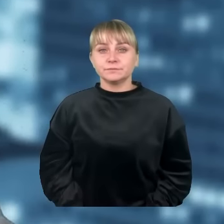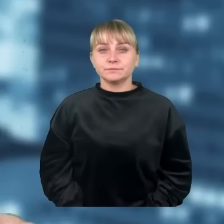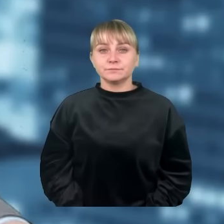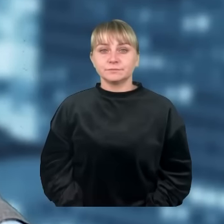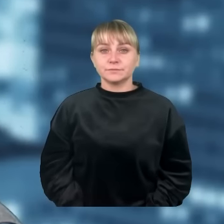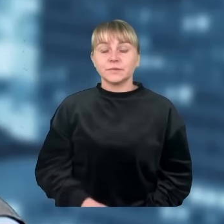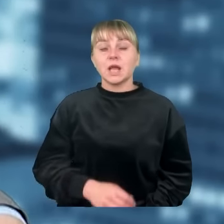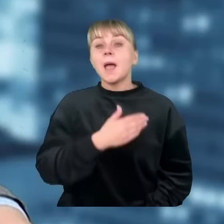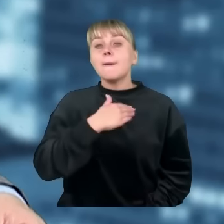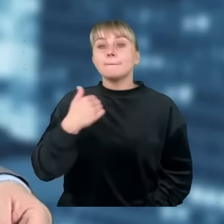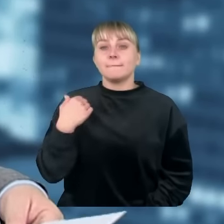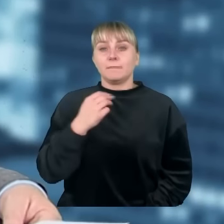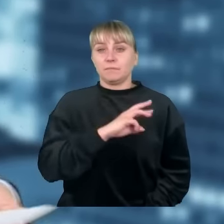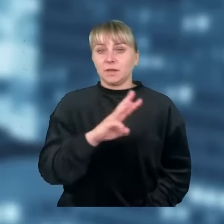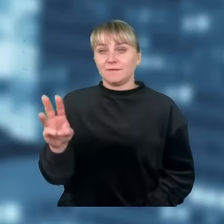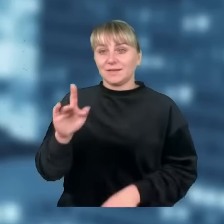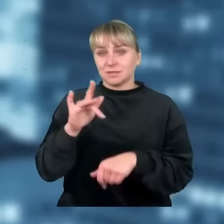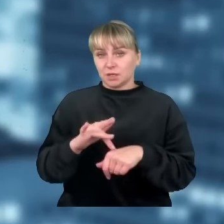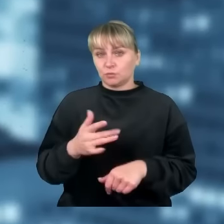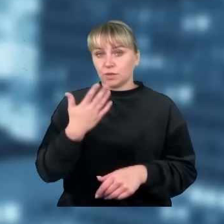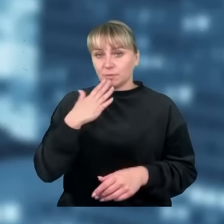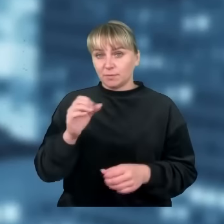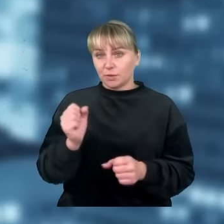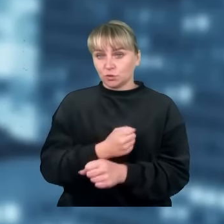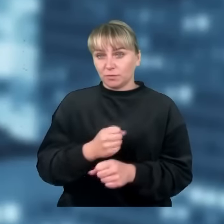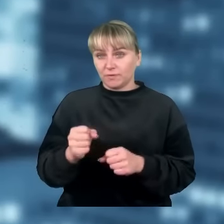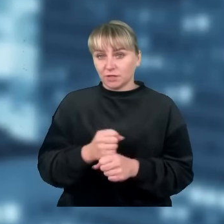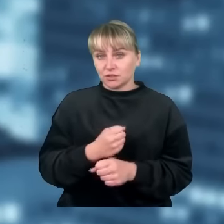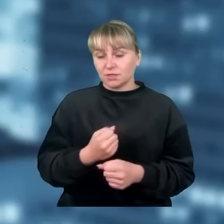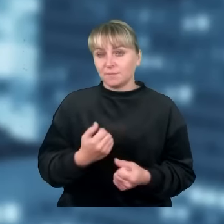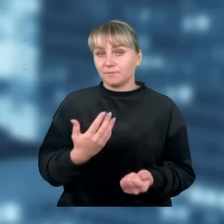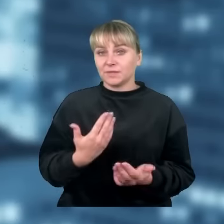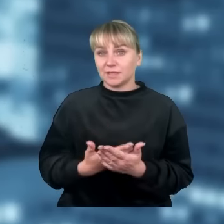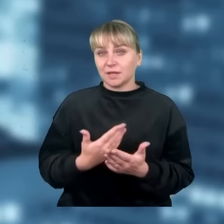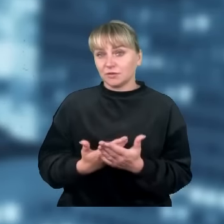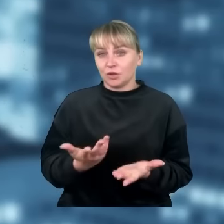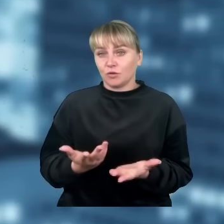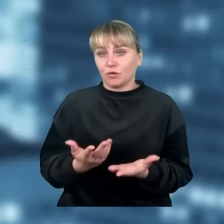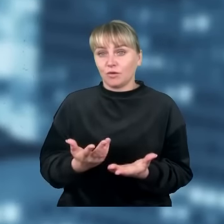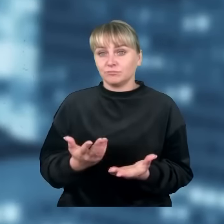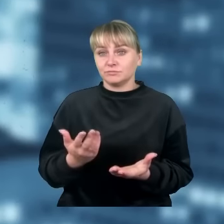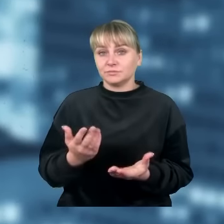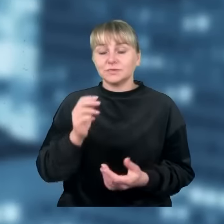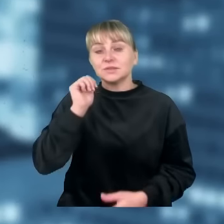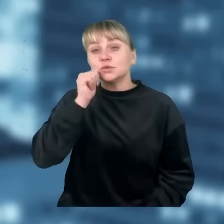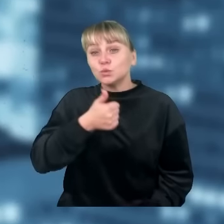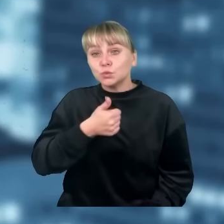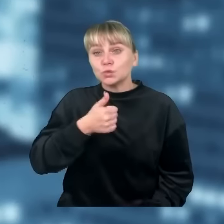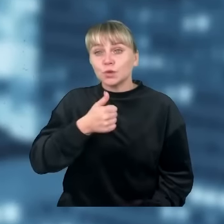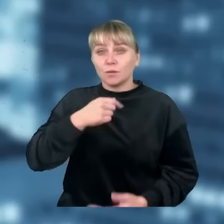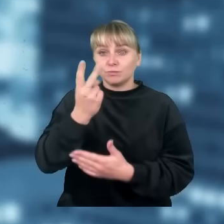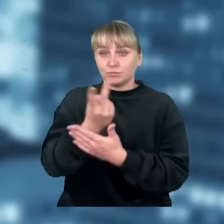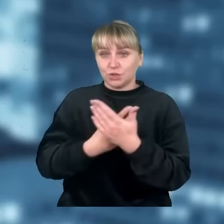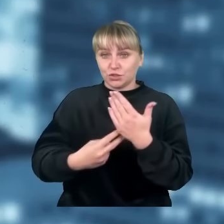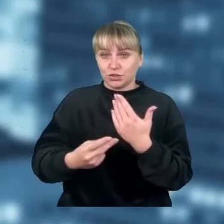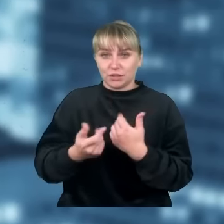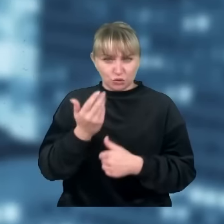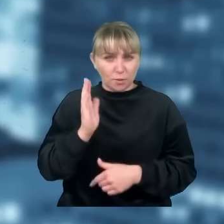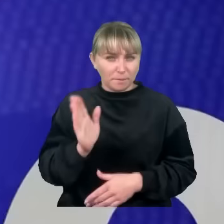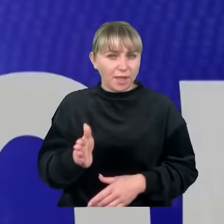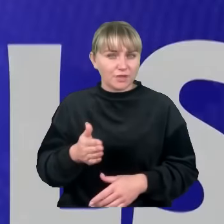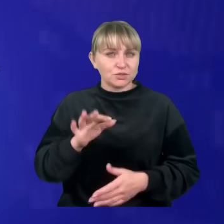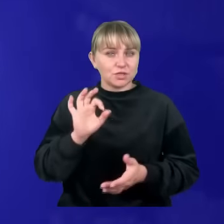i bardzo poważnie, dlatego zapraszam uprzejmie, żeby państwo jutrzejszy poranek zaczęli od lektury tygodnia. I to się ukaże, w dobrych kioskach będzie